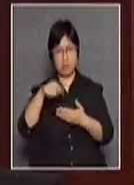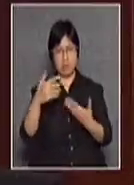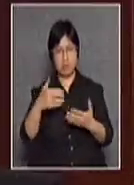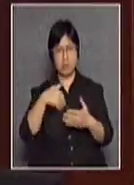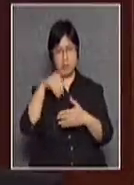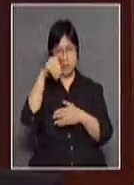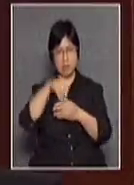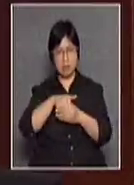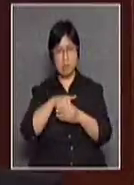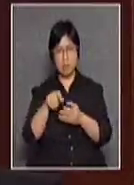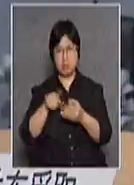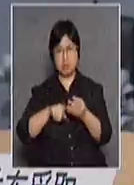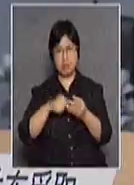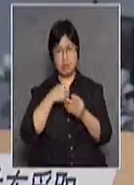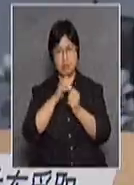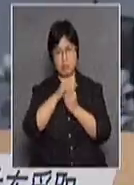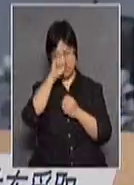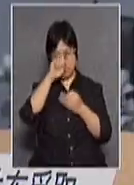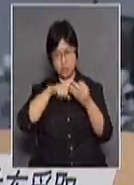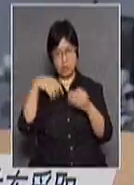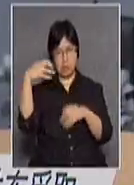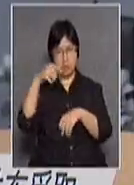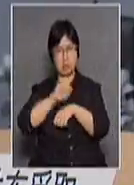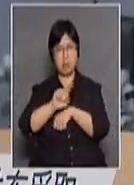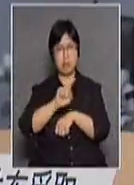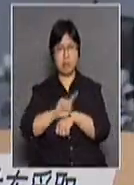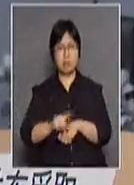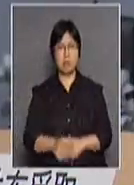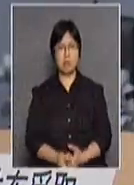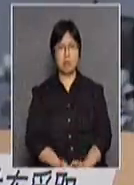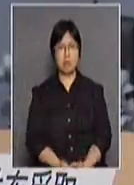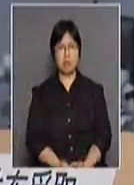表決。梁國雄議員要求記名表決，表決中響一分鐘。